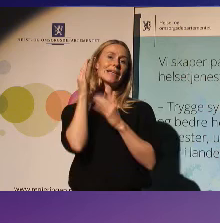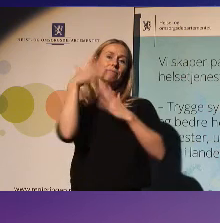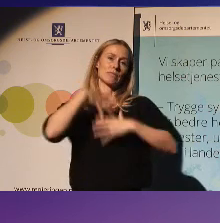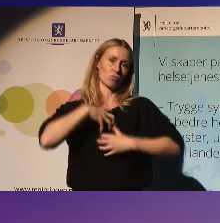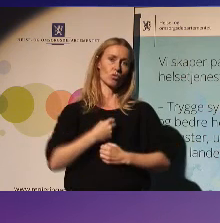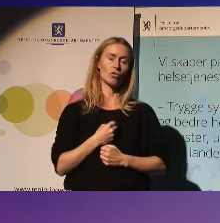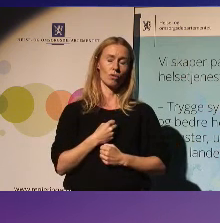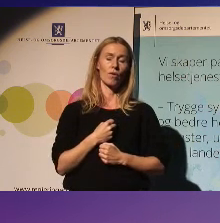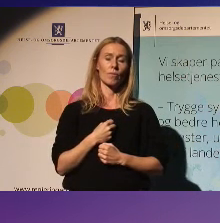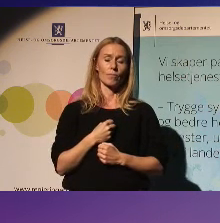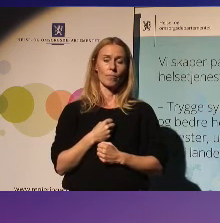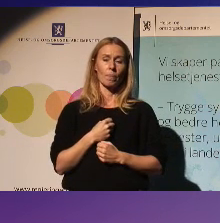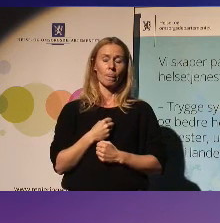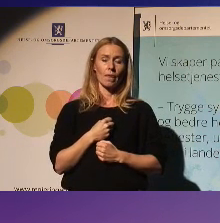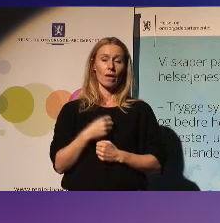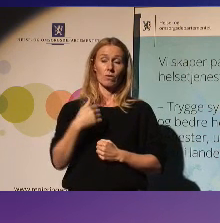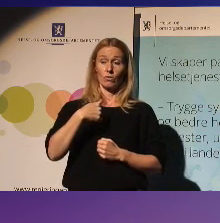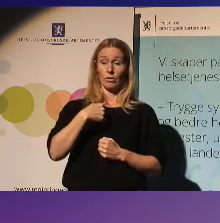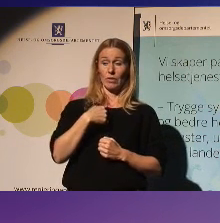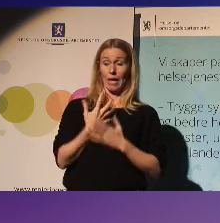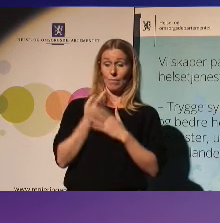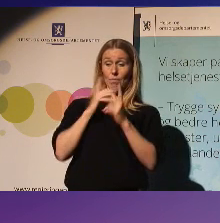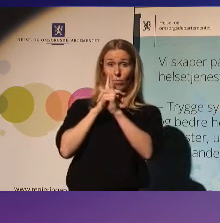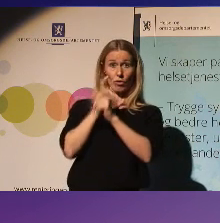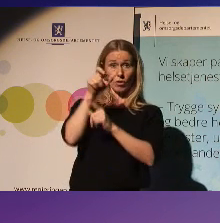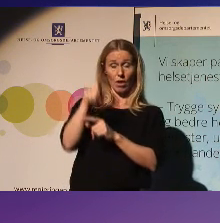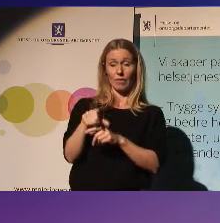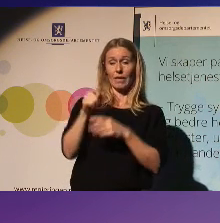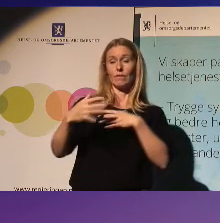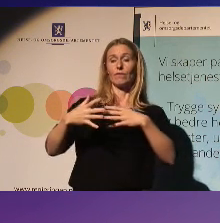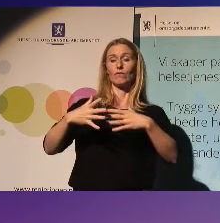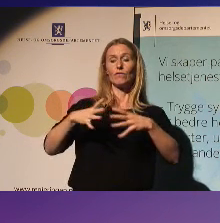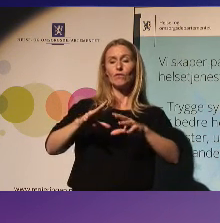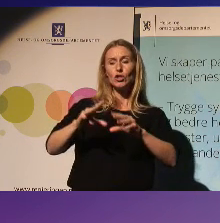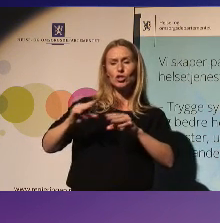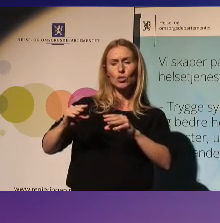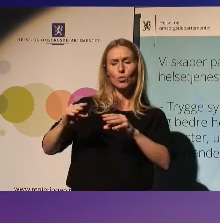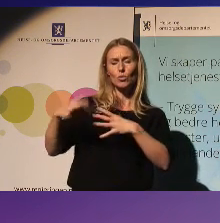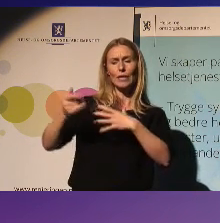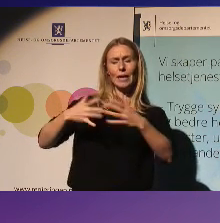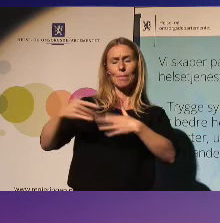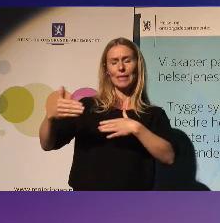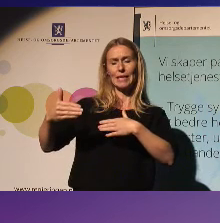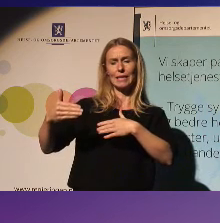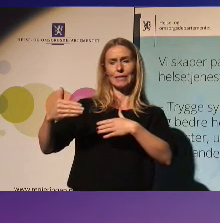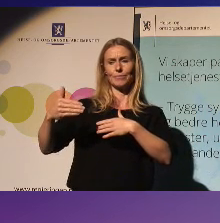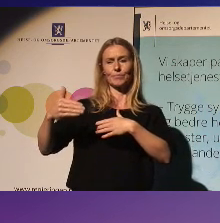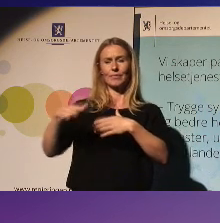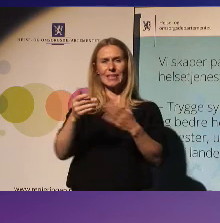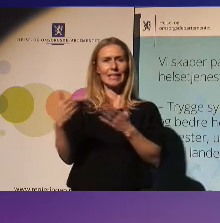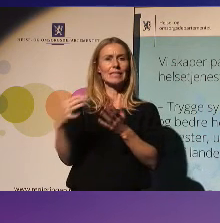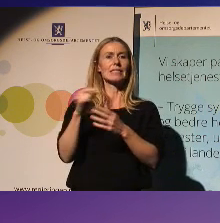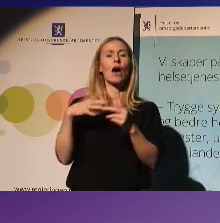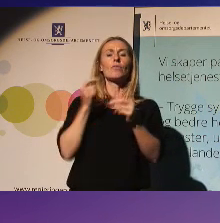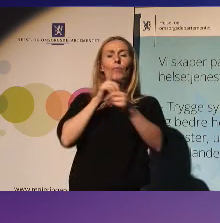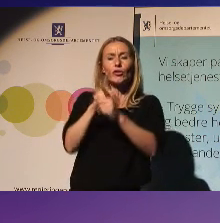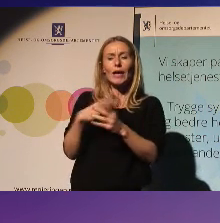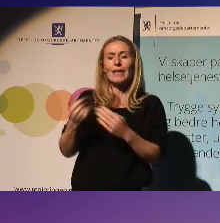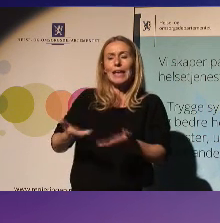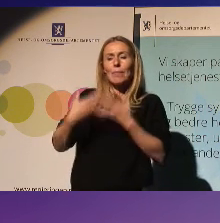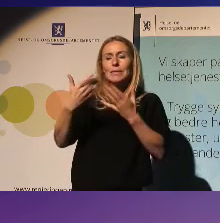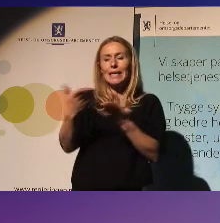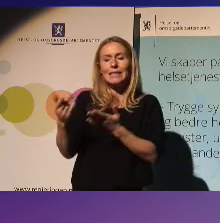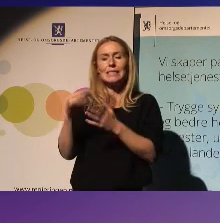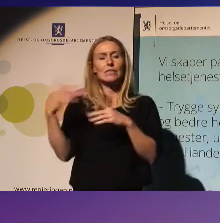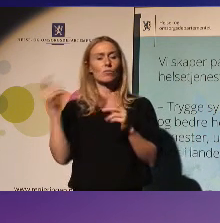Der møtte han i vår fysio-ergoterapitjeneste en hjelpetjeneste som evna